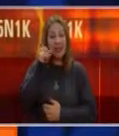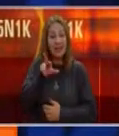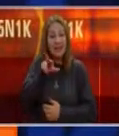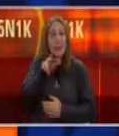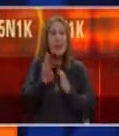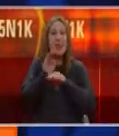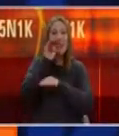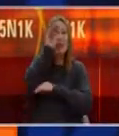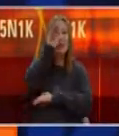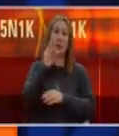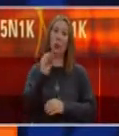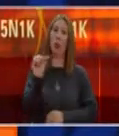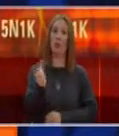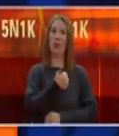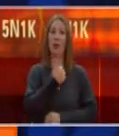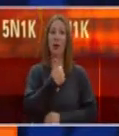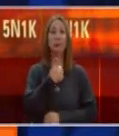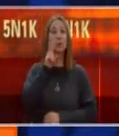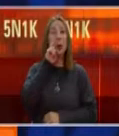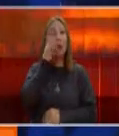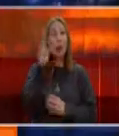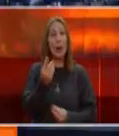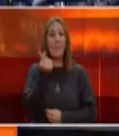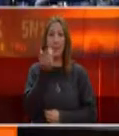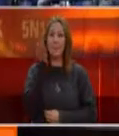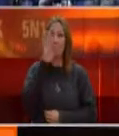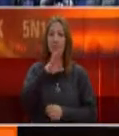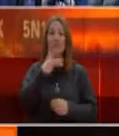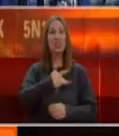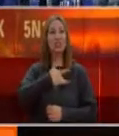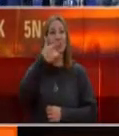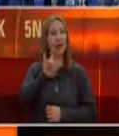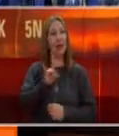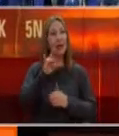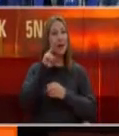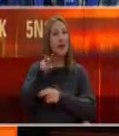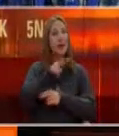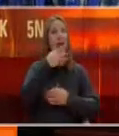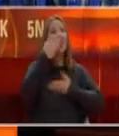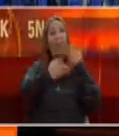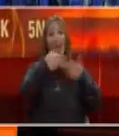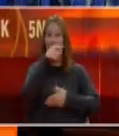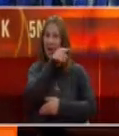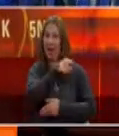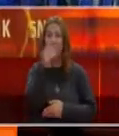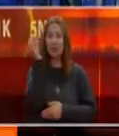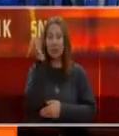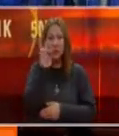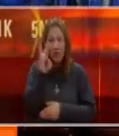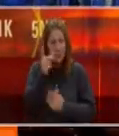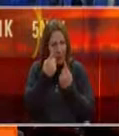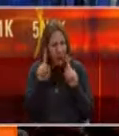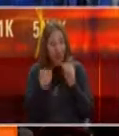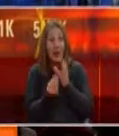yaşayabilmek. Bunlar çok önemli. Son olarak birazdan muhtemelen canlı yayında izleyicilerimiz hikayelerini dinleyince 20 fark